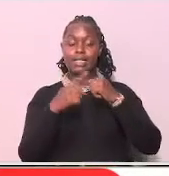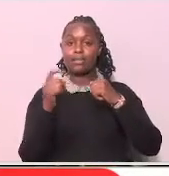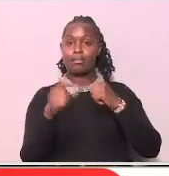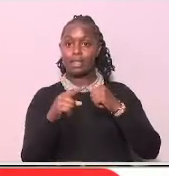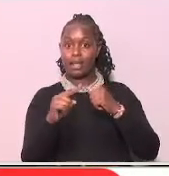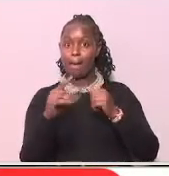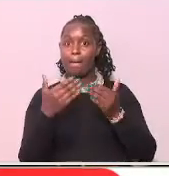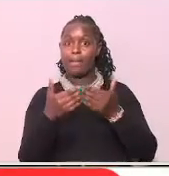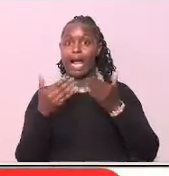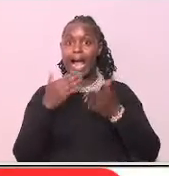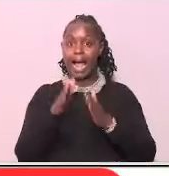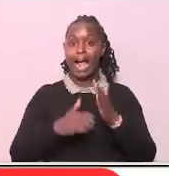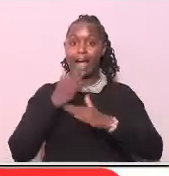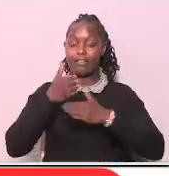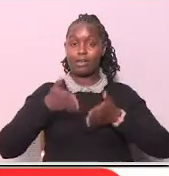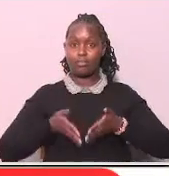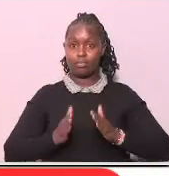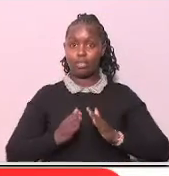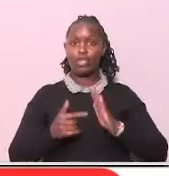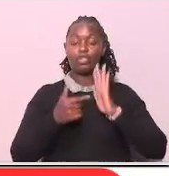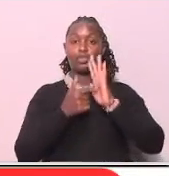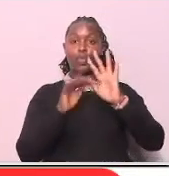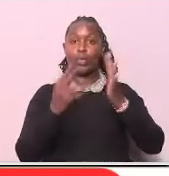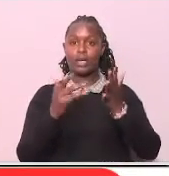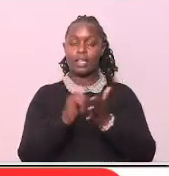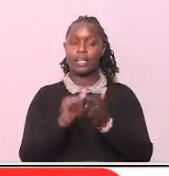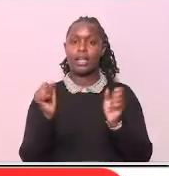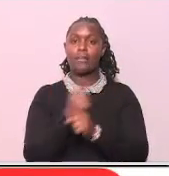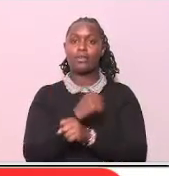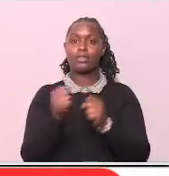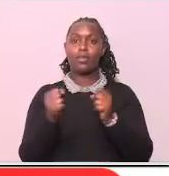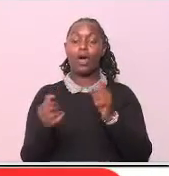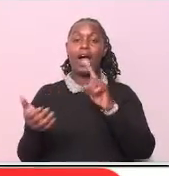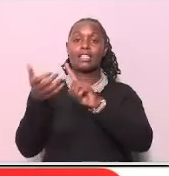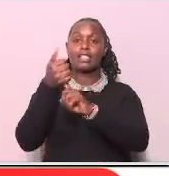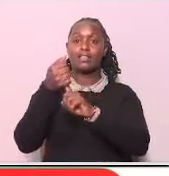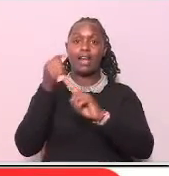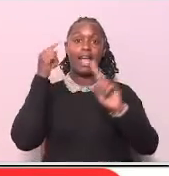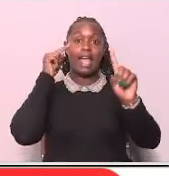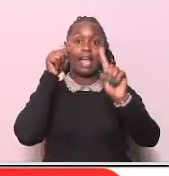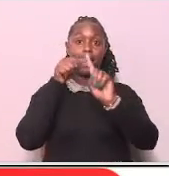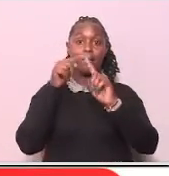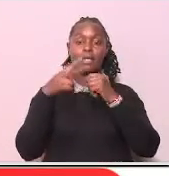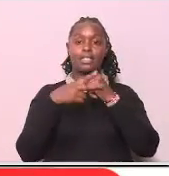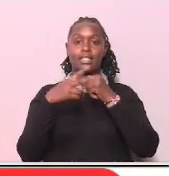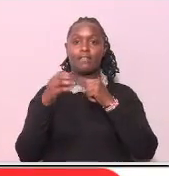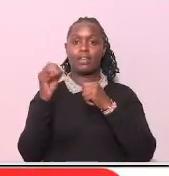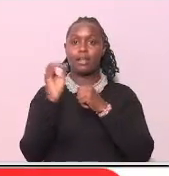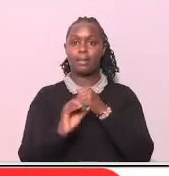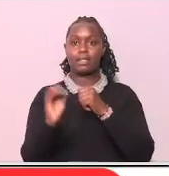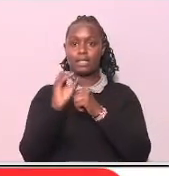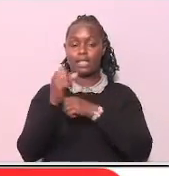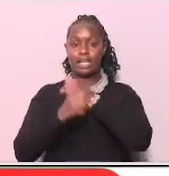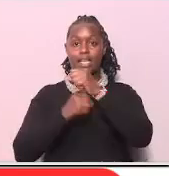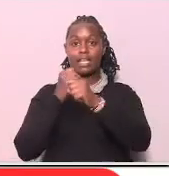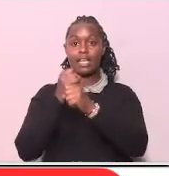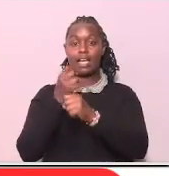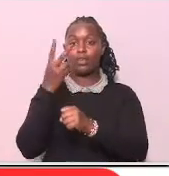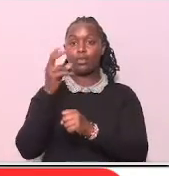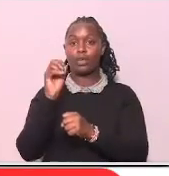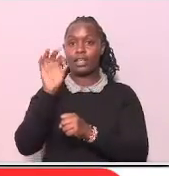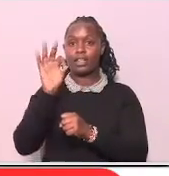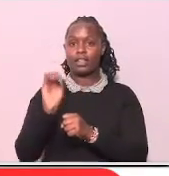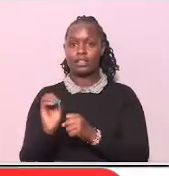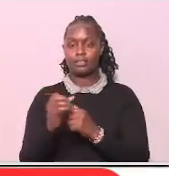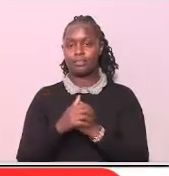nchini ni ishara tosha taifa halitaweza kuafikia azma yake ya asilimia 70 kufikia mwaka wa